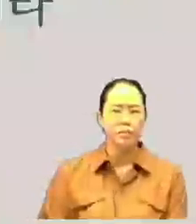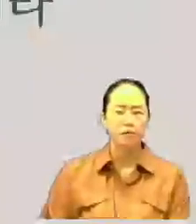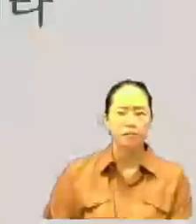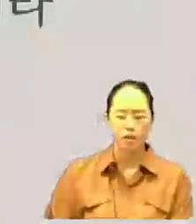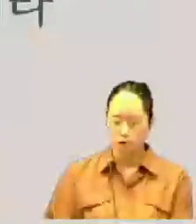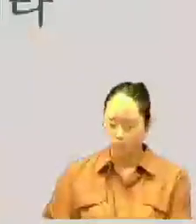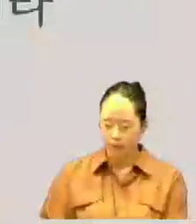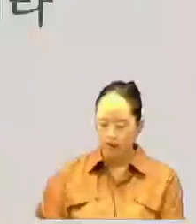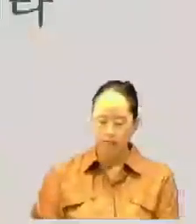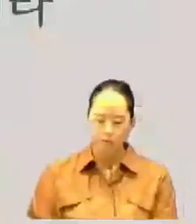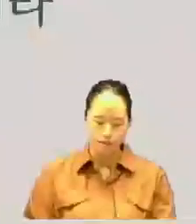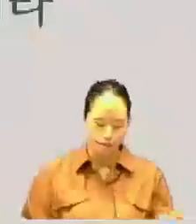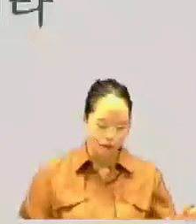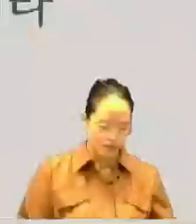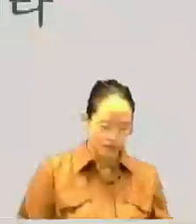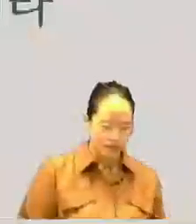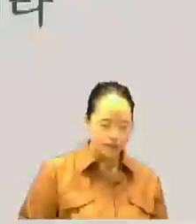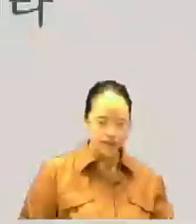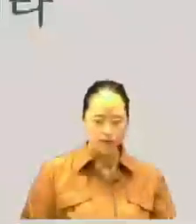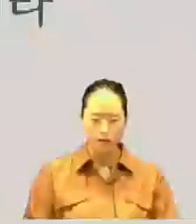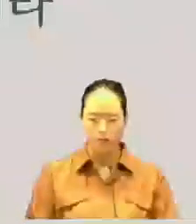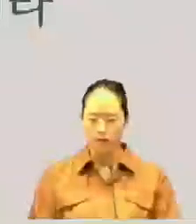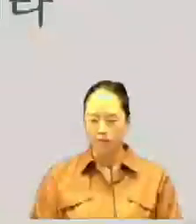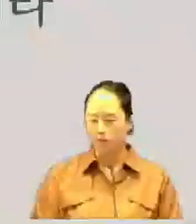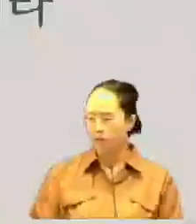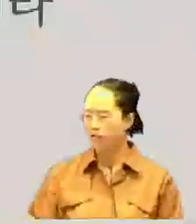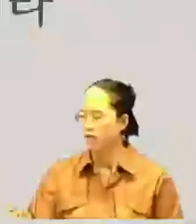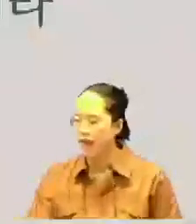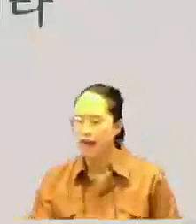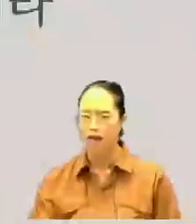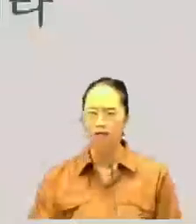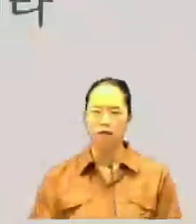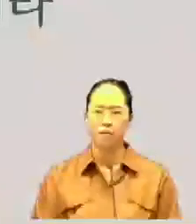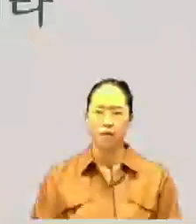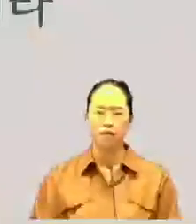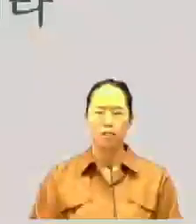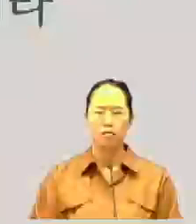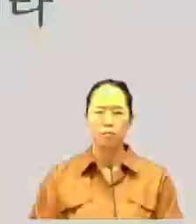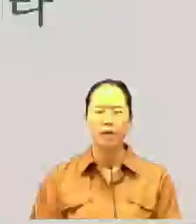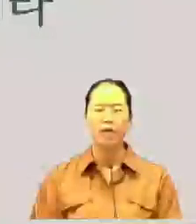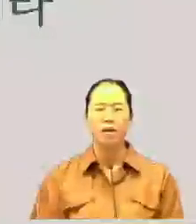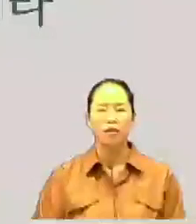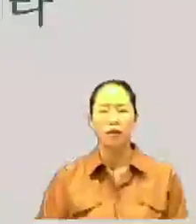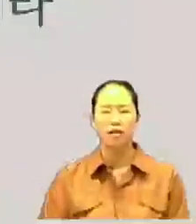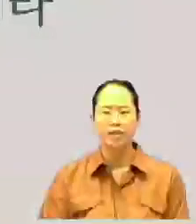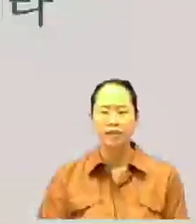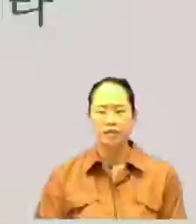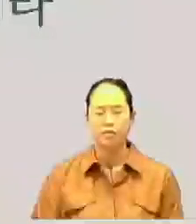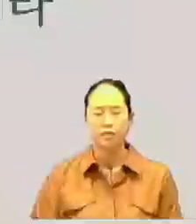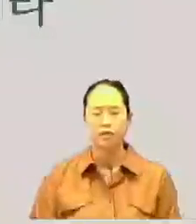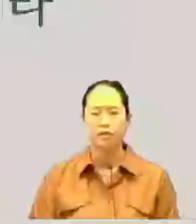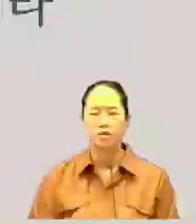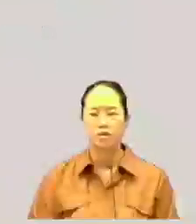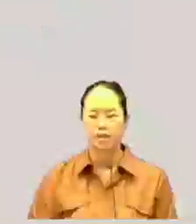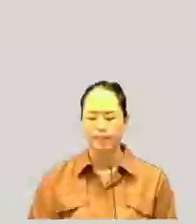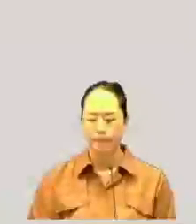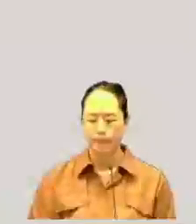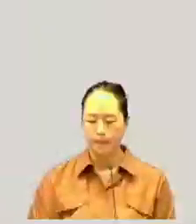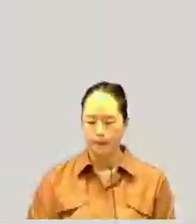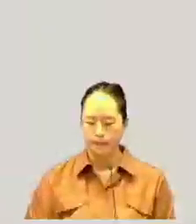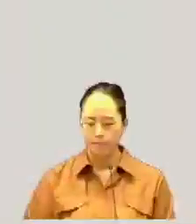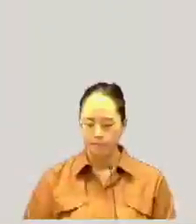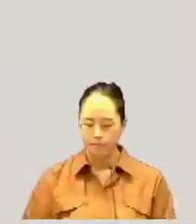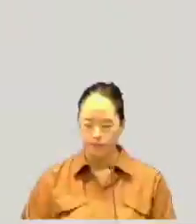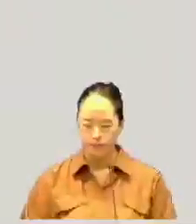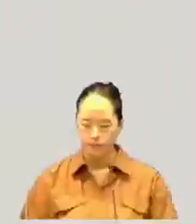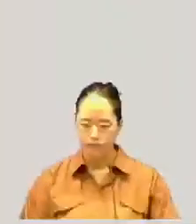多的人边提出了很多的这些借口，说因为这个我不能相信，因为那些我不能相